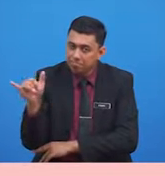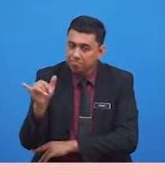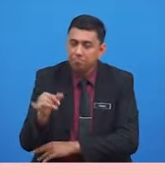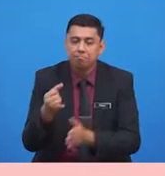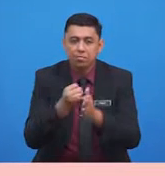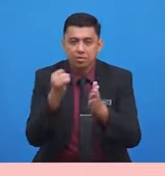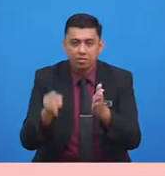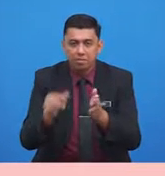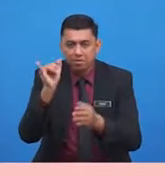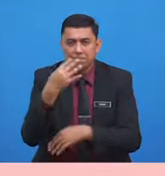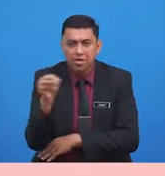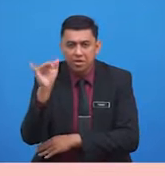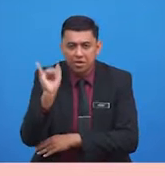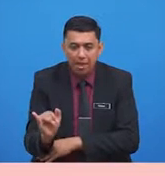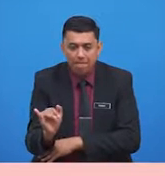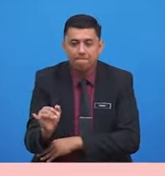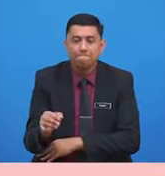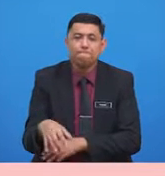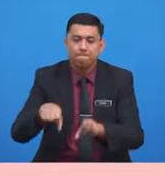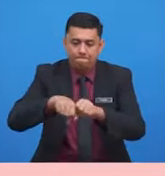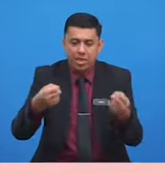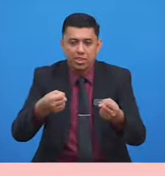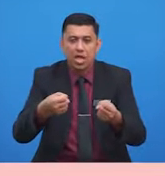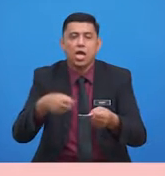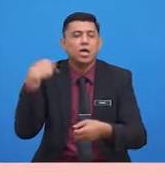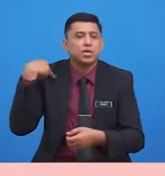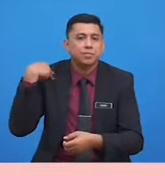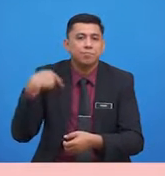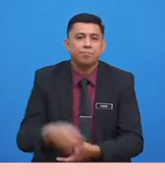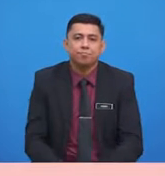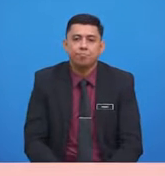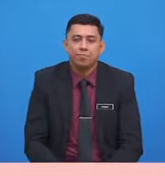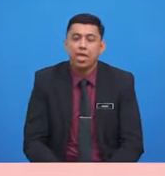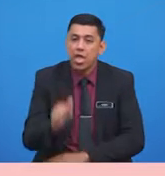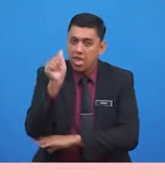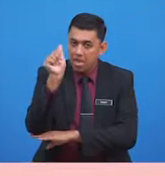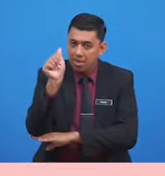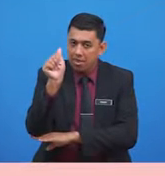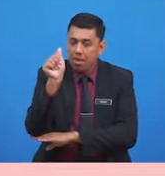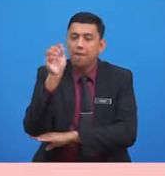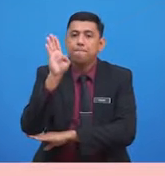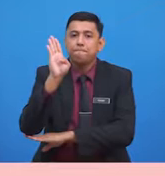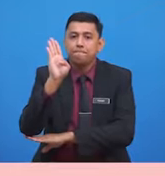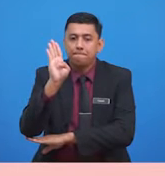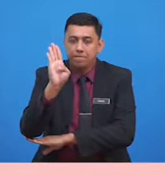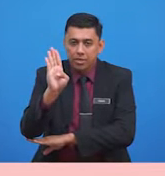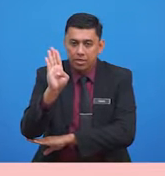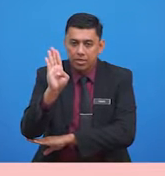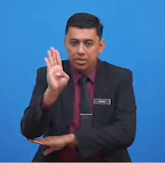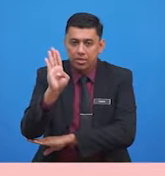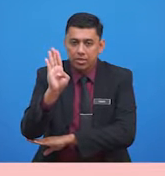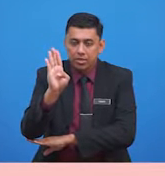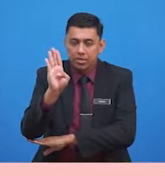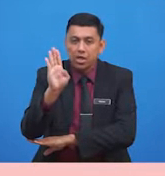jiran mereka yang patah kaki. A. Mendekati. B.